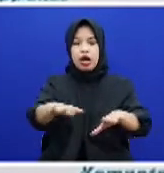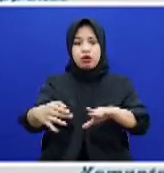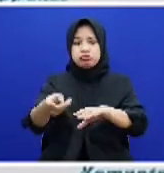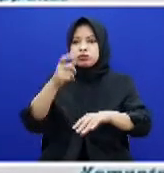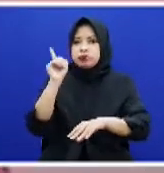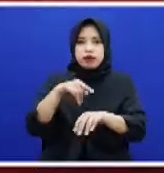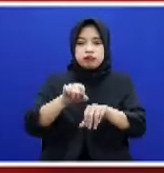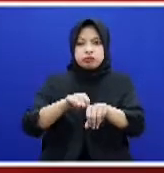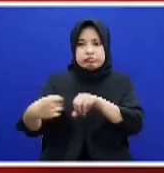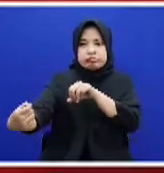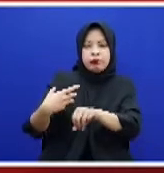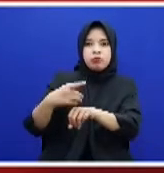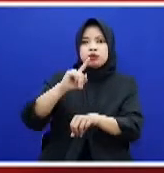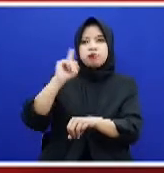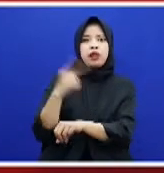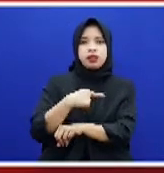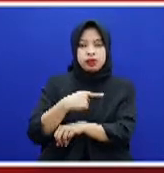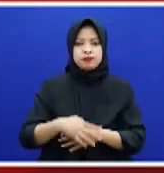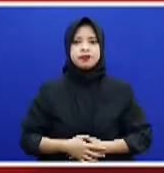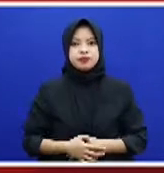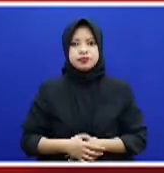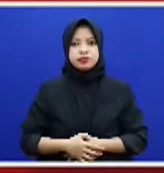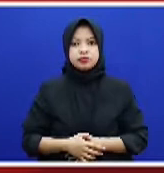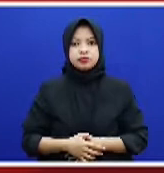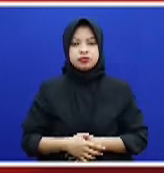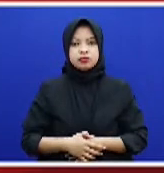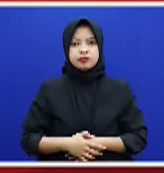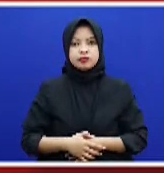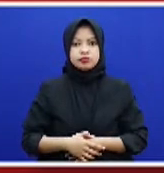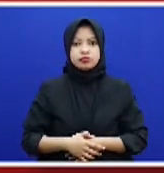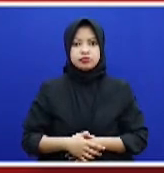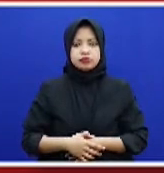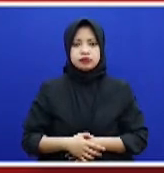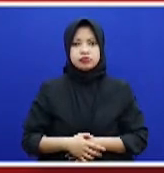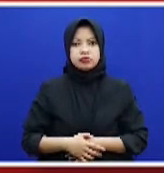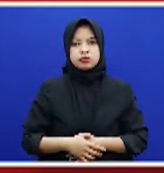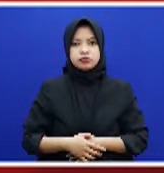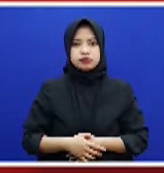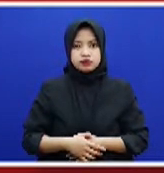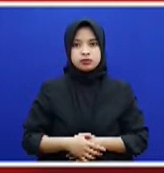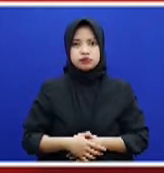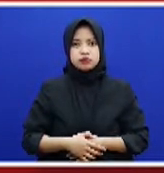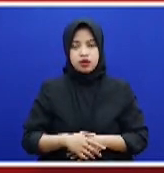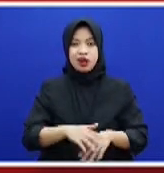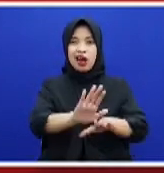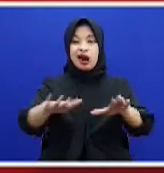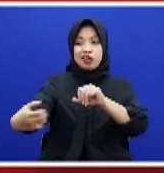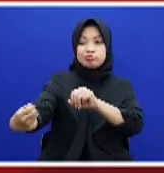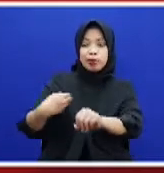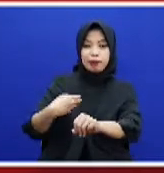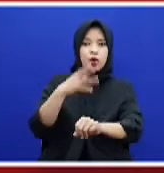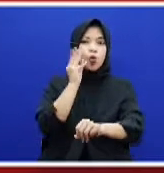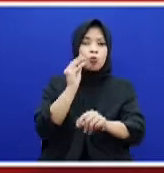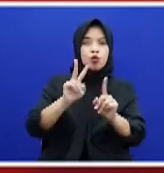kita lihat secara kumulatif ya, anak-anak itu terpapar COVID itu pada kelompok usia 7-12 tahun itu